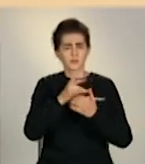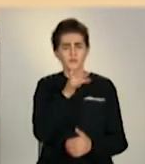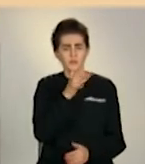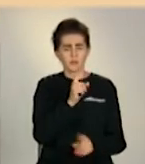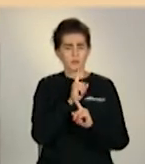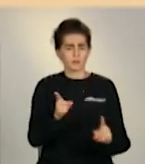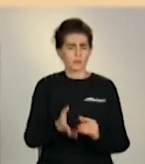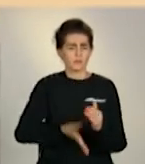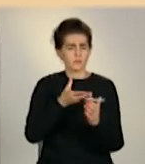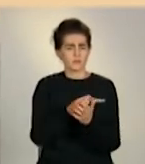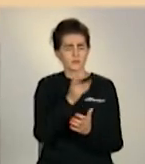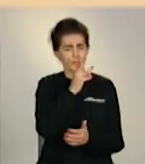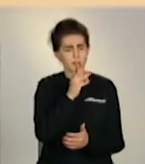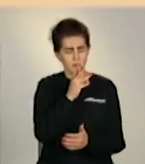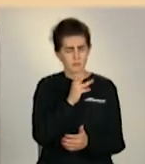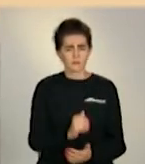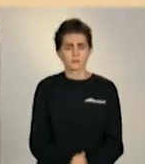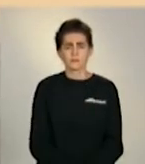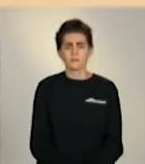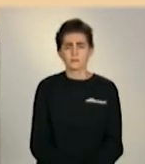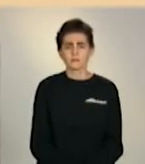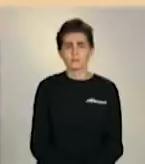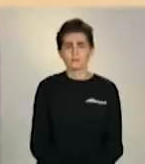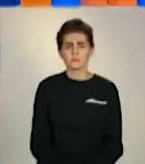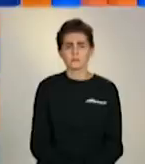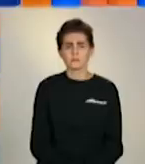буде виплачуватись заробітна плата.